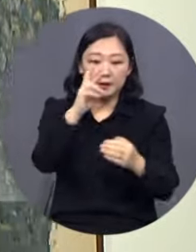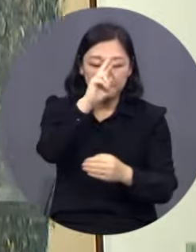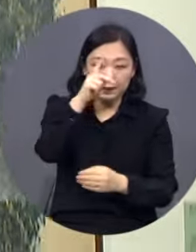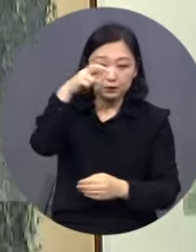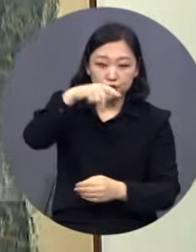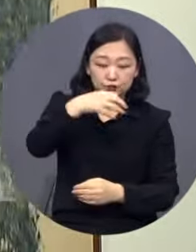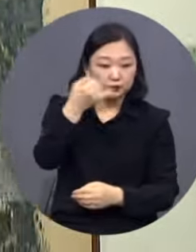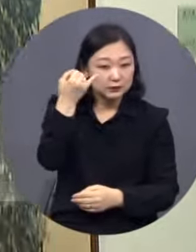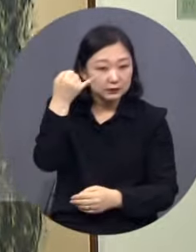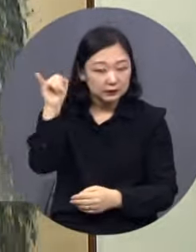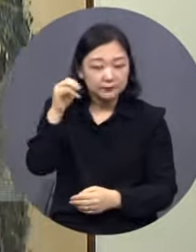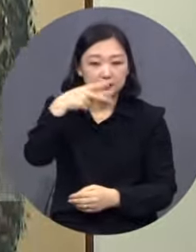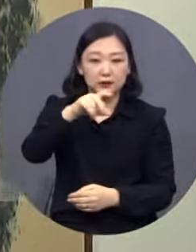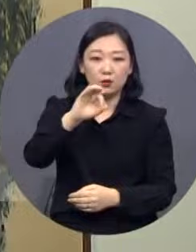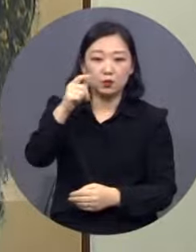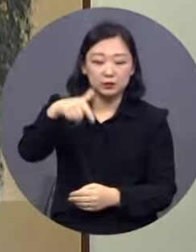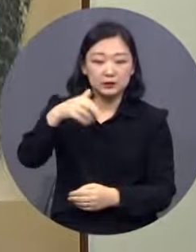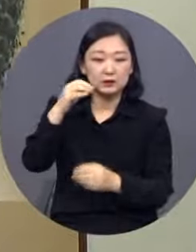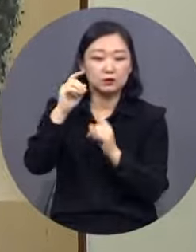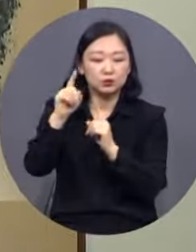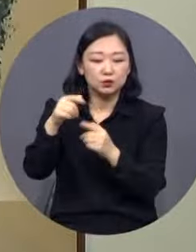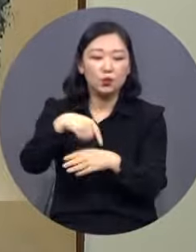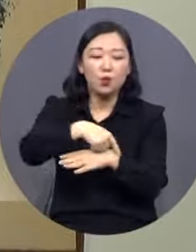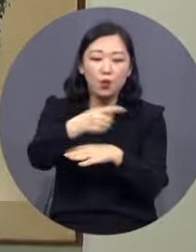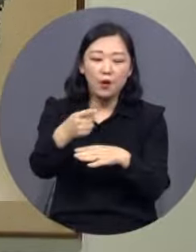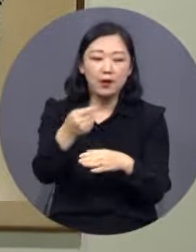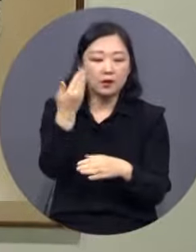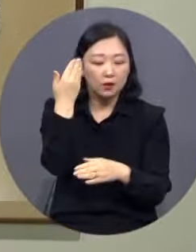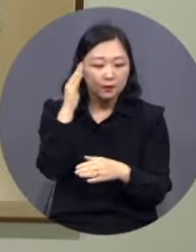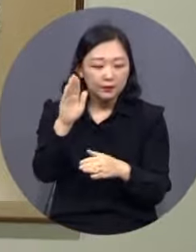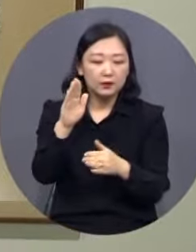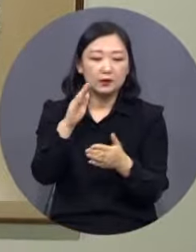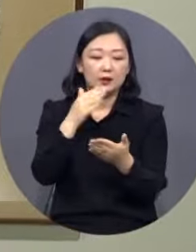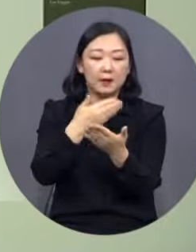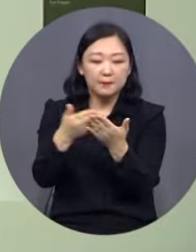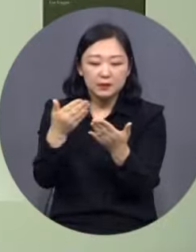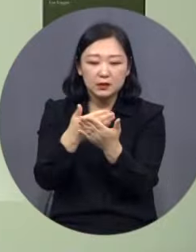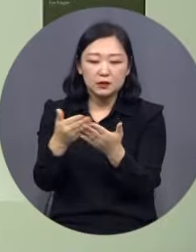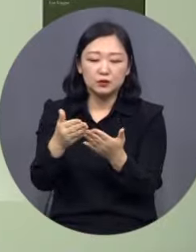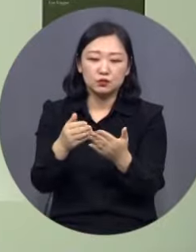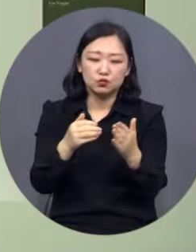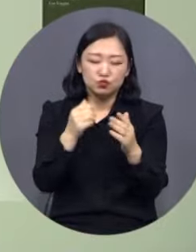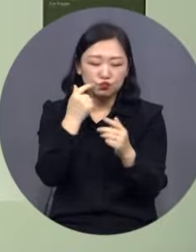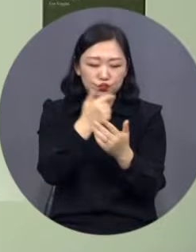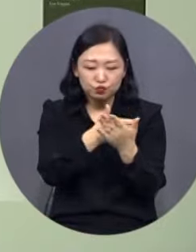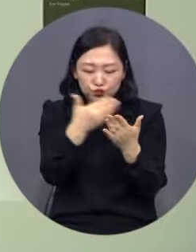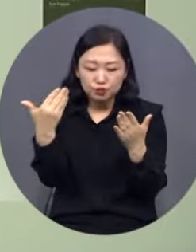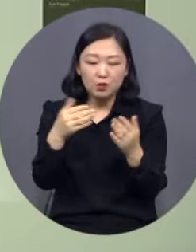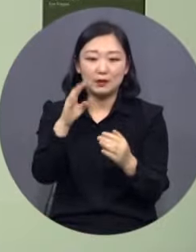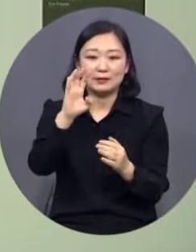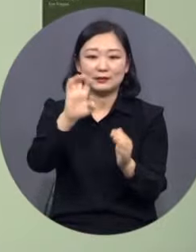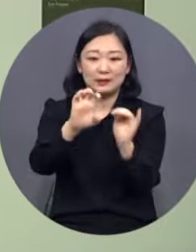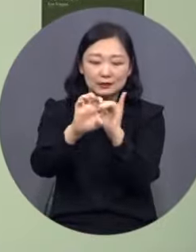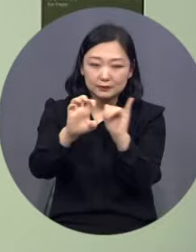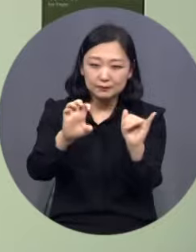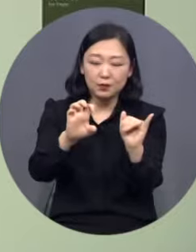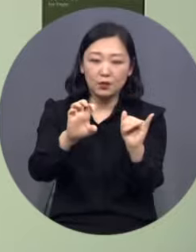이중섭, 장욱진과 유영국 등 한국 근현대 미술을 수놓은 40명의 작가 작품 82점이